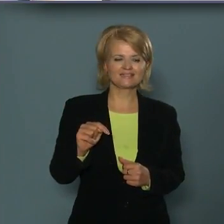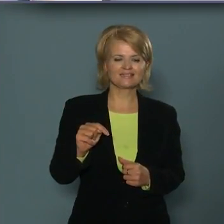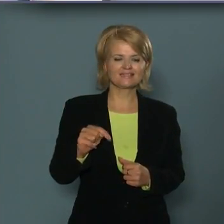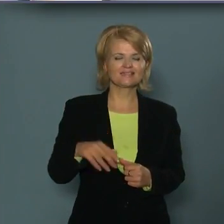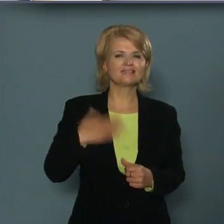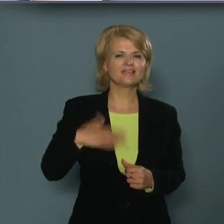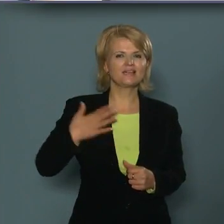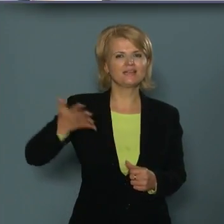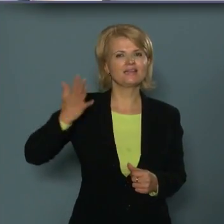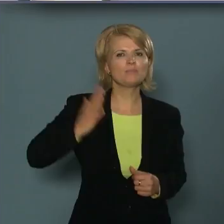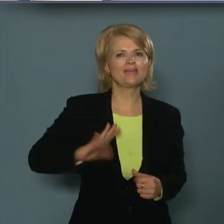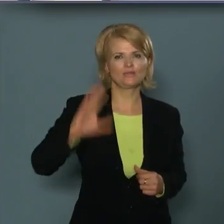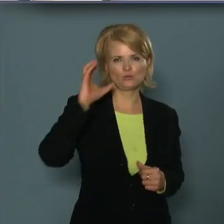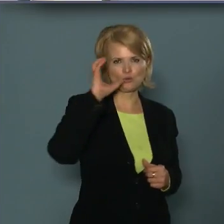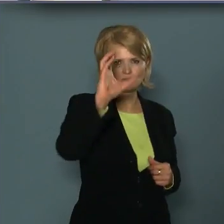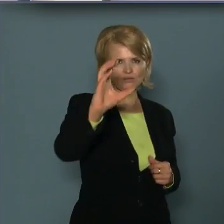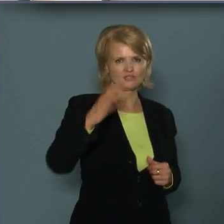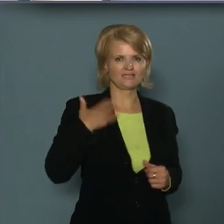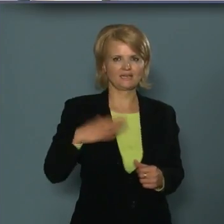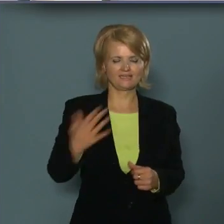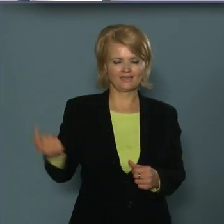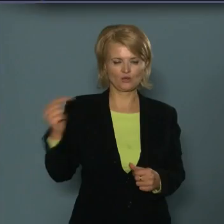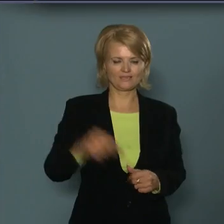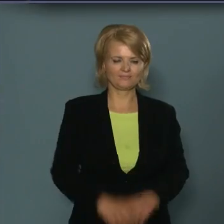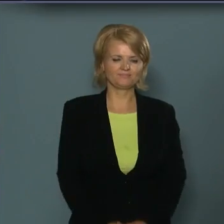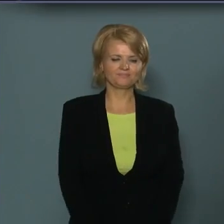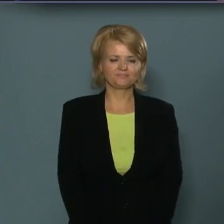tudom miért, szeretetre méltó közönség, én szeretek ide jönni.